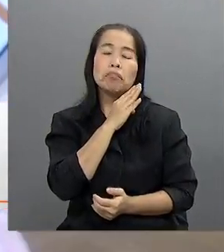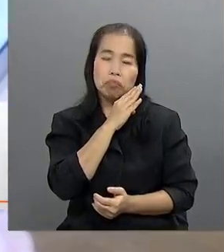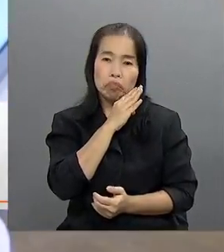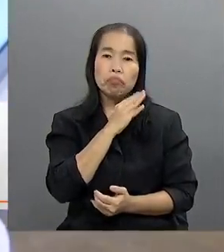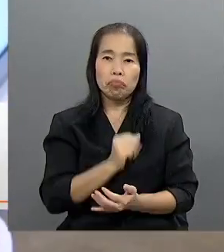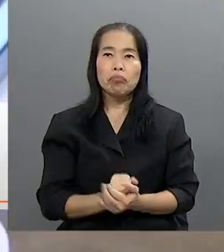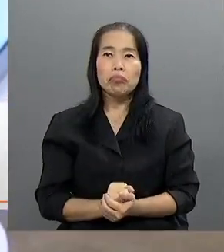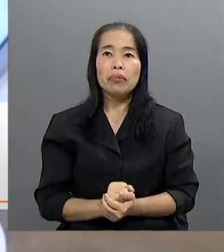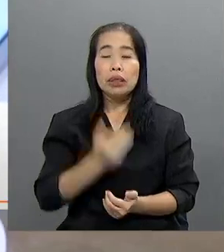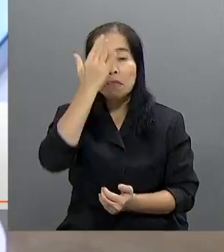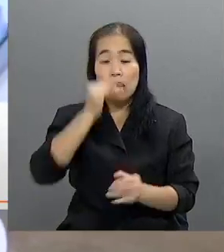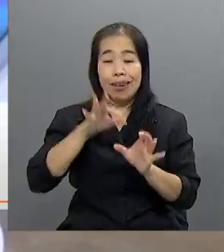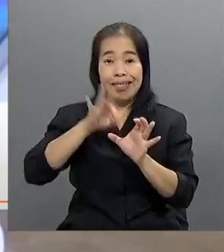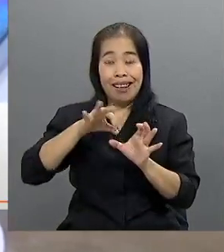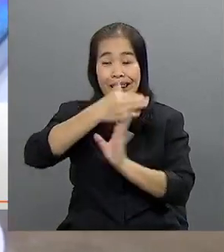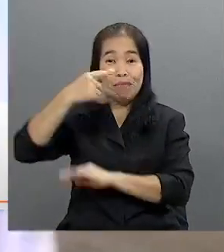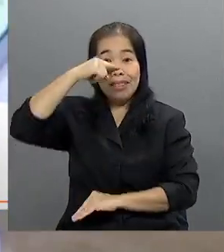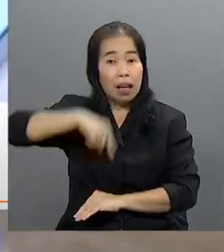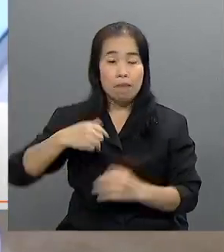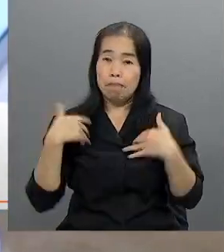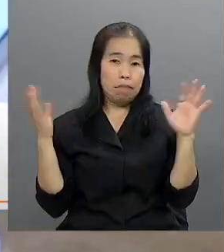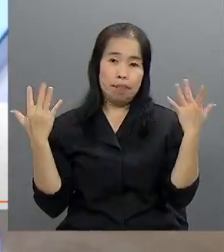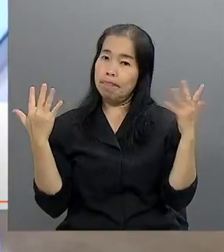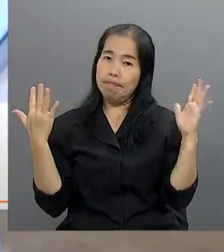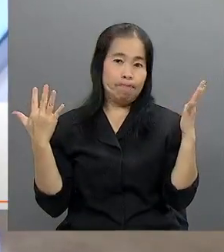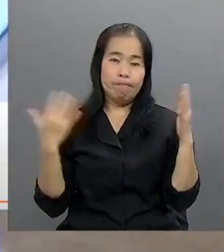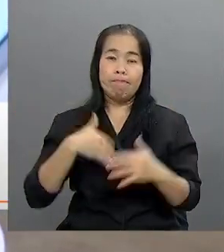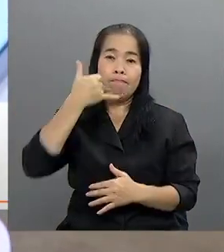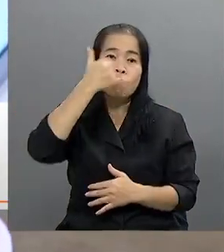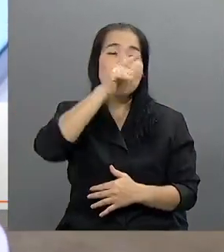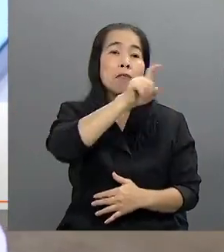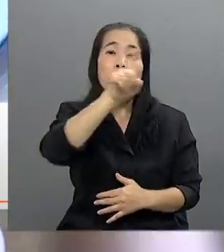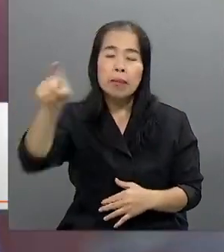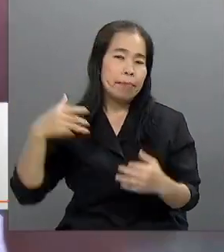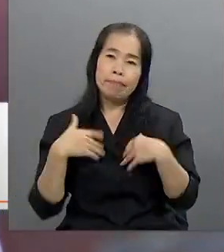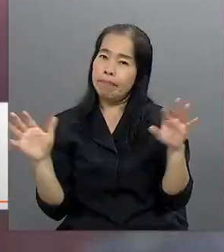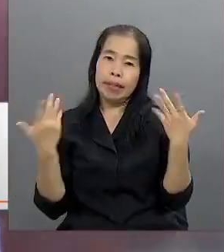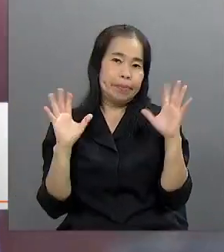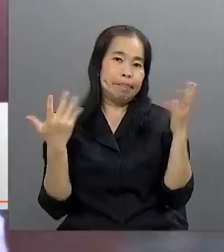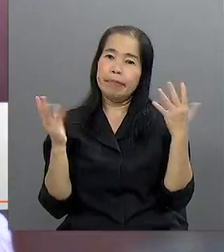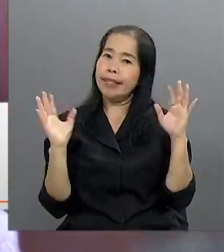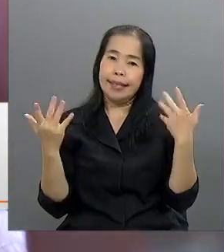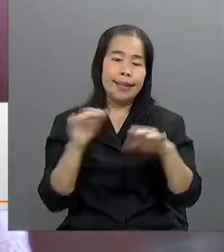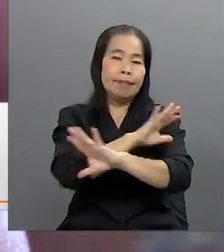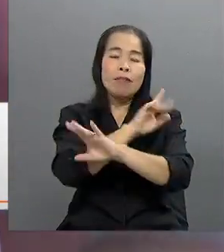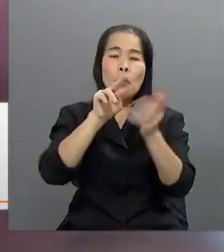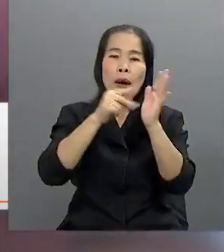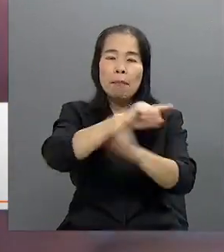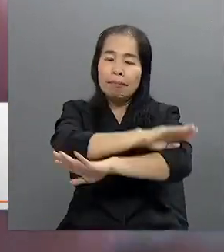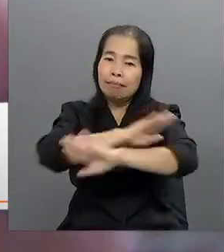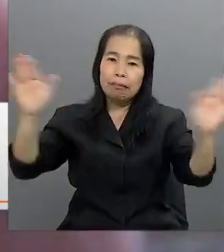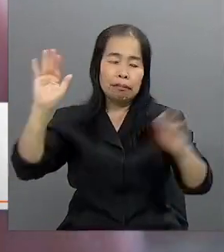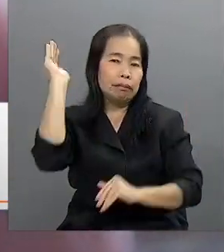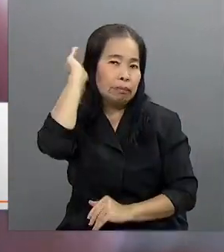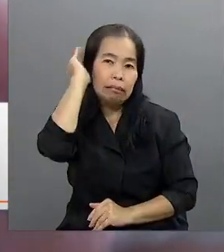ารแห่งประเทศไทยไม่มีนโยบายที่จะโทรศัพท์ไปสอบถามเอาข้อมูลจากเราผ่านโทรศัพท์นะครับทั้งศูนย์ต่อต้านข่าวปลอมยังได้โ